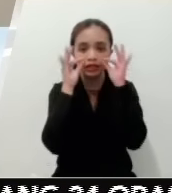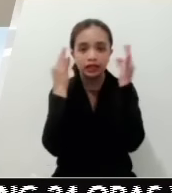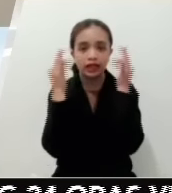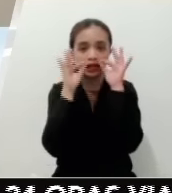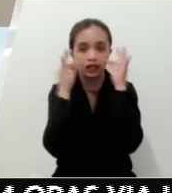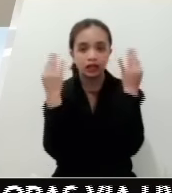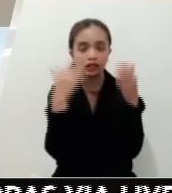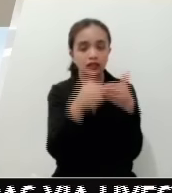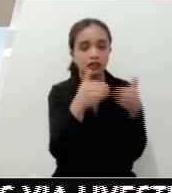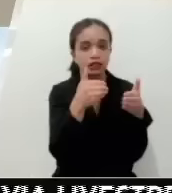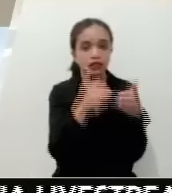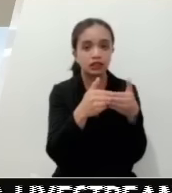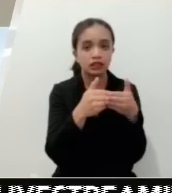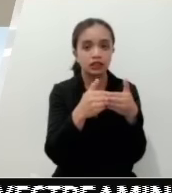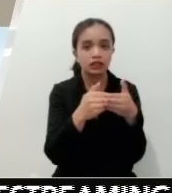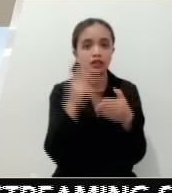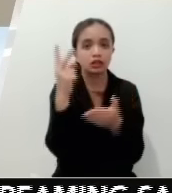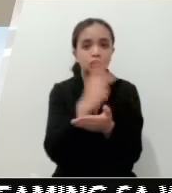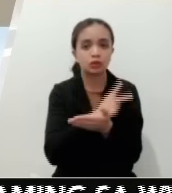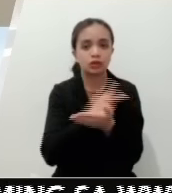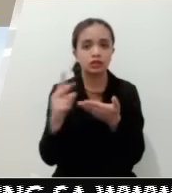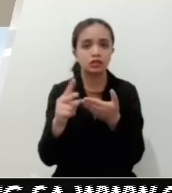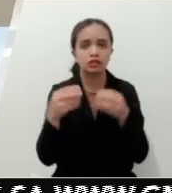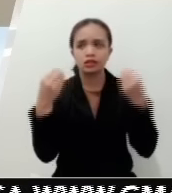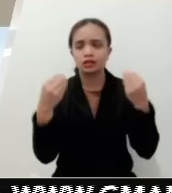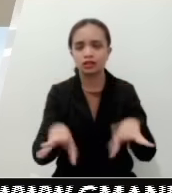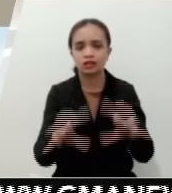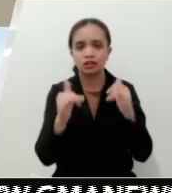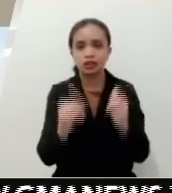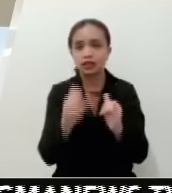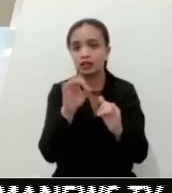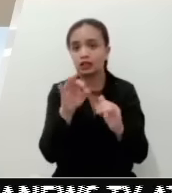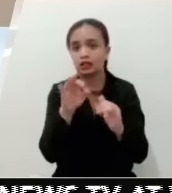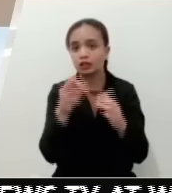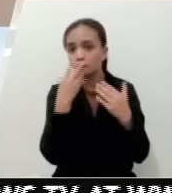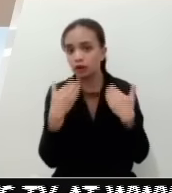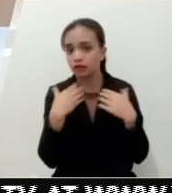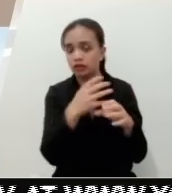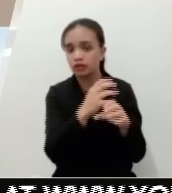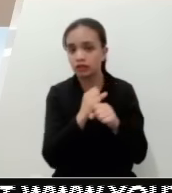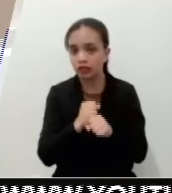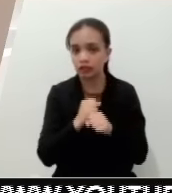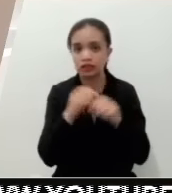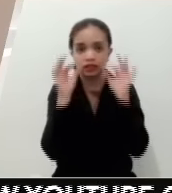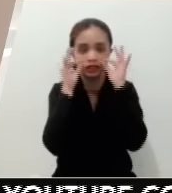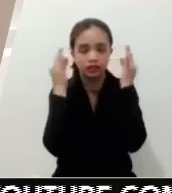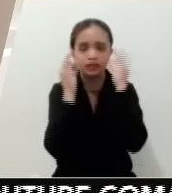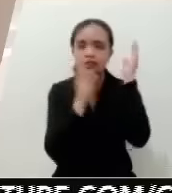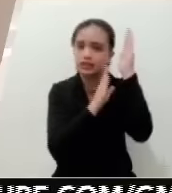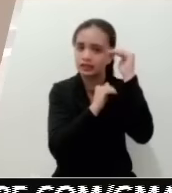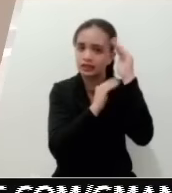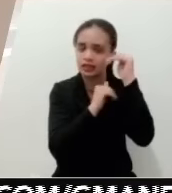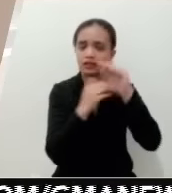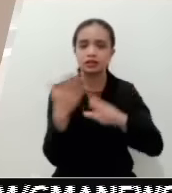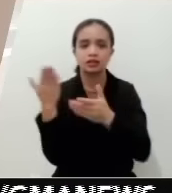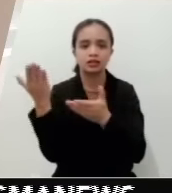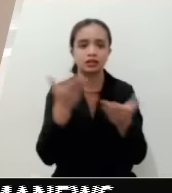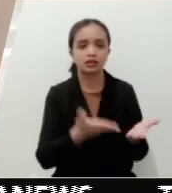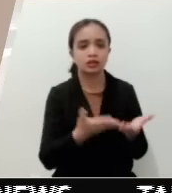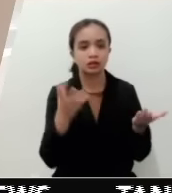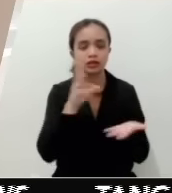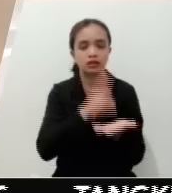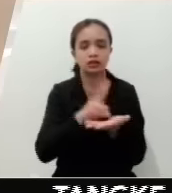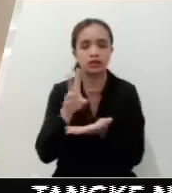Tilly 2 weeks na raw nawawala kung may nakukuha man daw sa kanilang cat sana raw ay dalhin ito sa isang caring